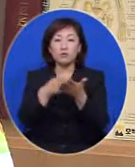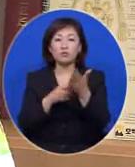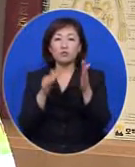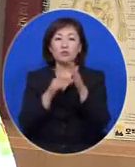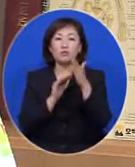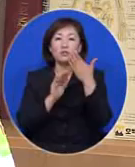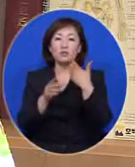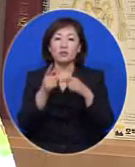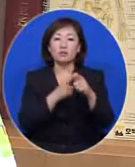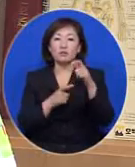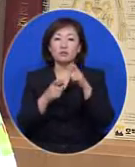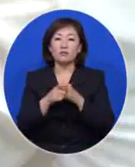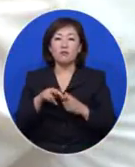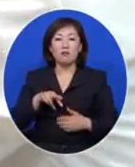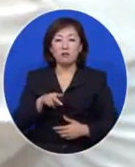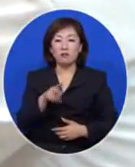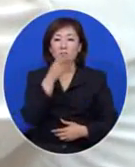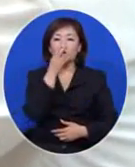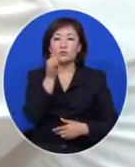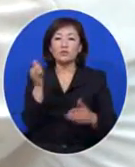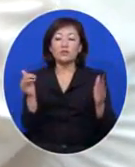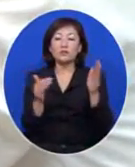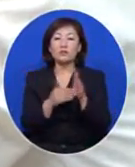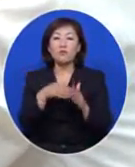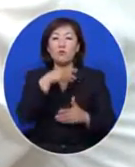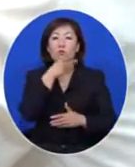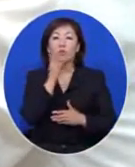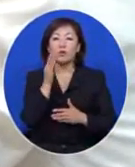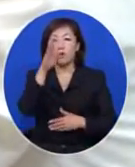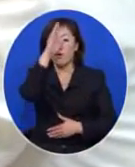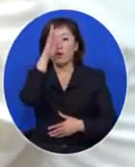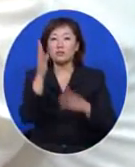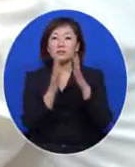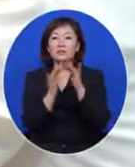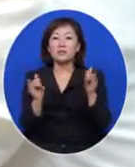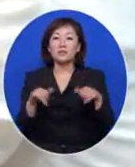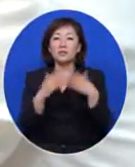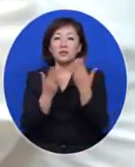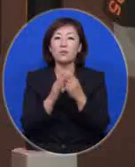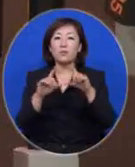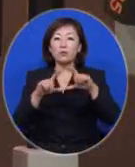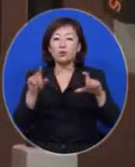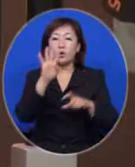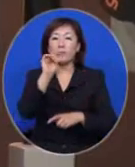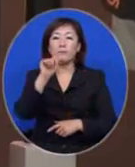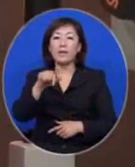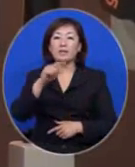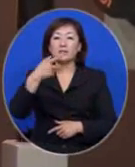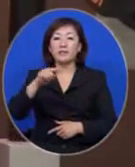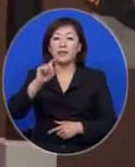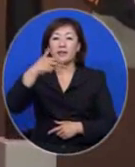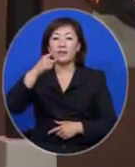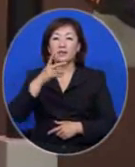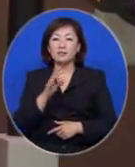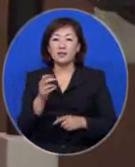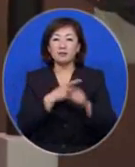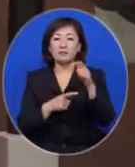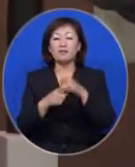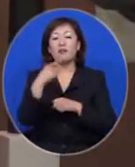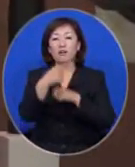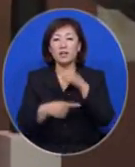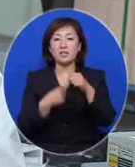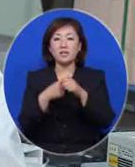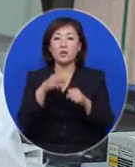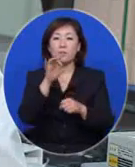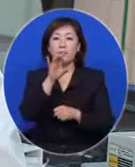상당히 활발하게 걸을 수 있고. 고령 환자들의 대표적 수술인 백내장은 해마다 건수가 크게 증가하고